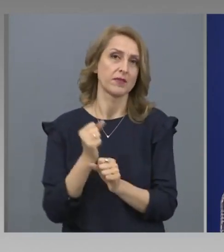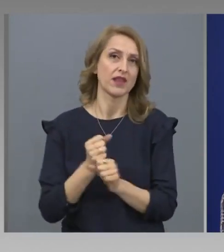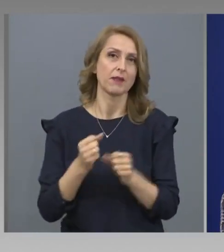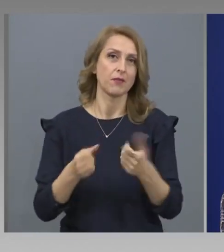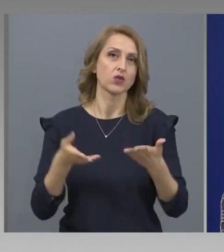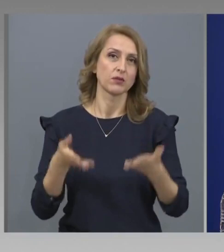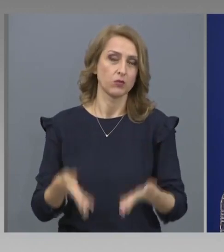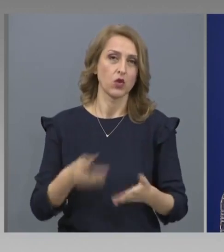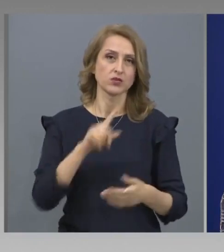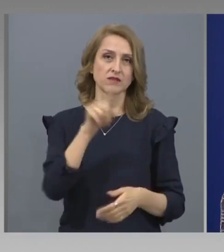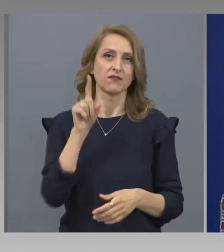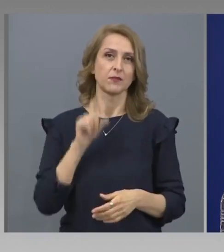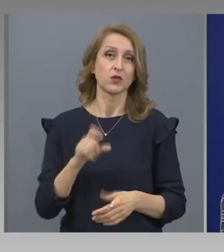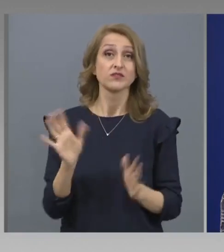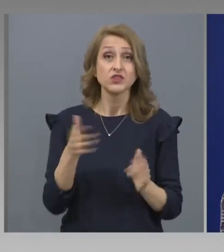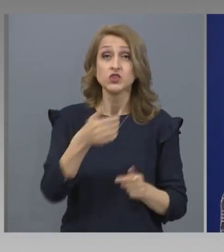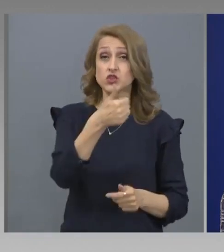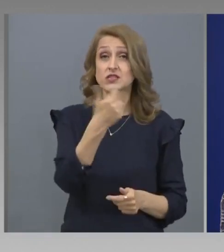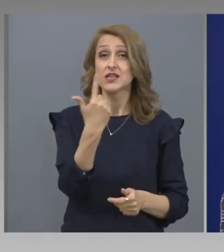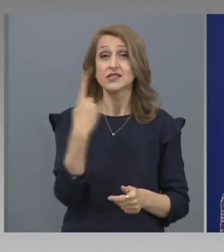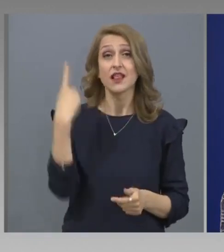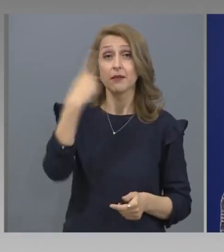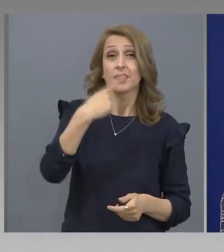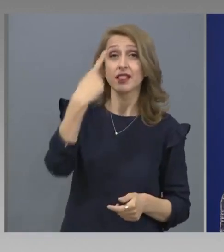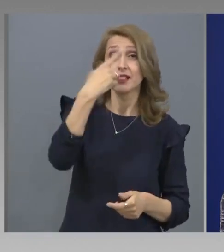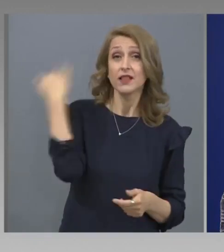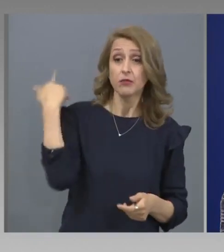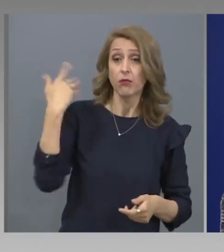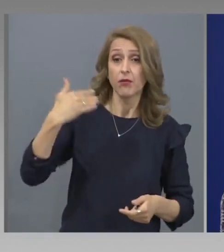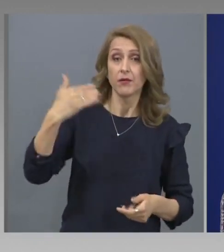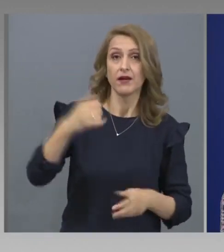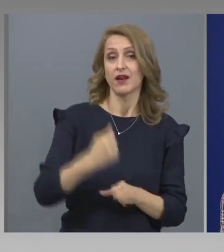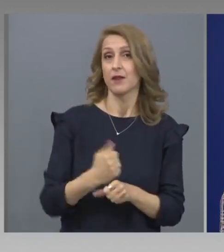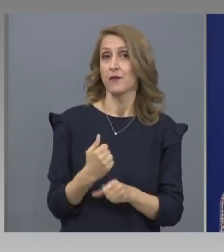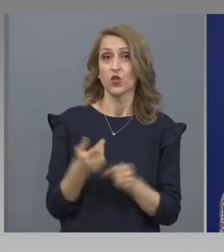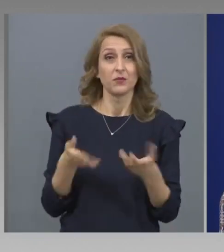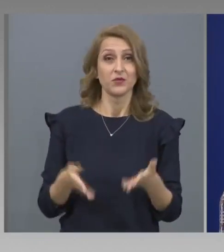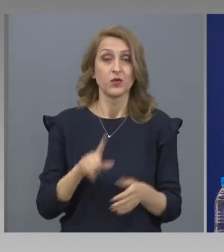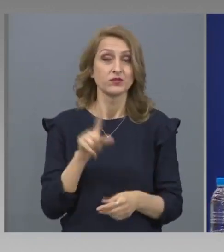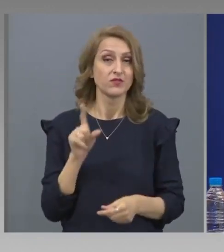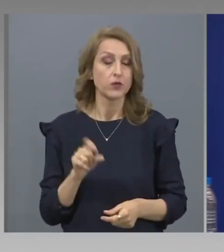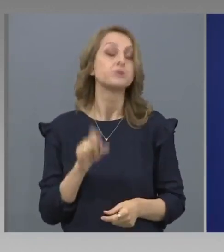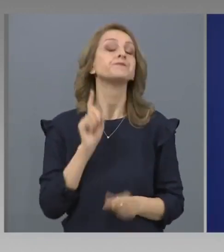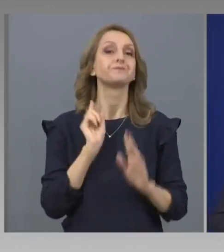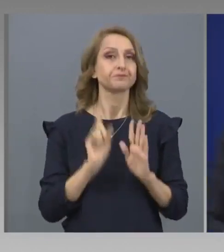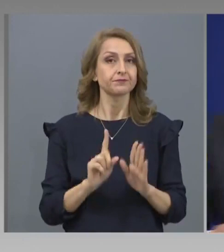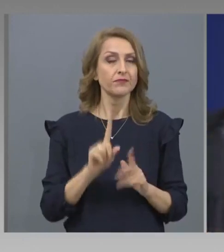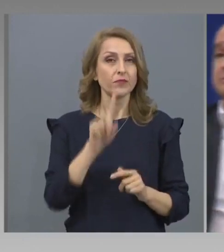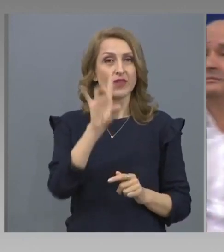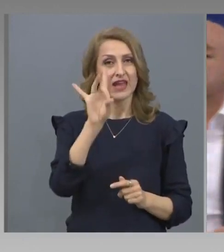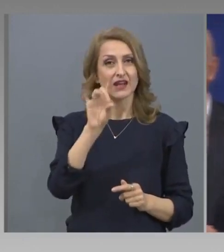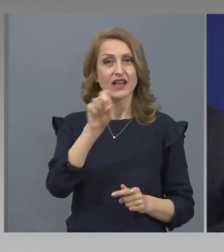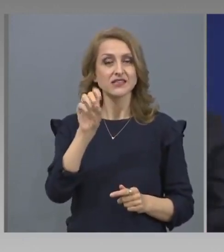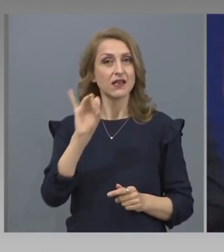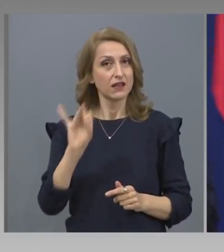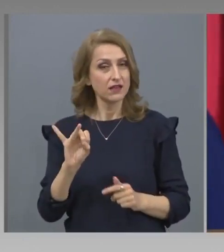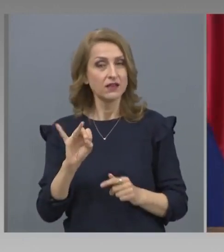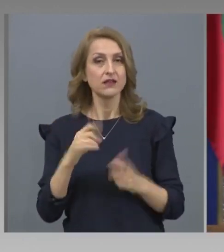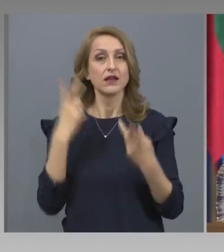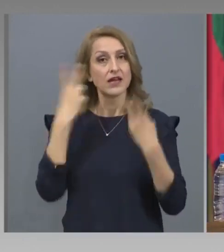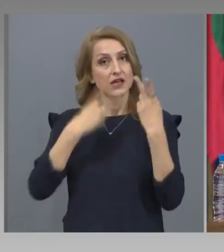въпрос. 67, може би, вече до сега. Да, и само резиитата, се разбрахме с транспортния бранш на